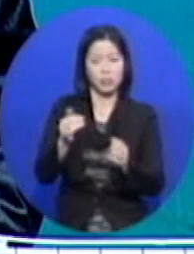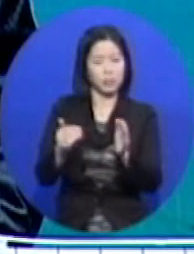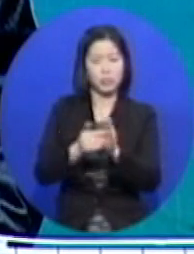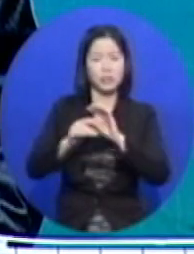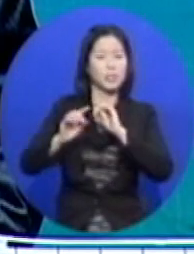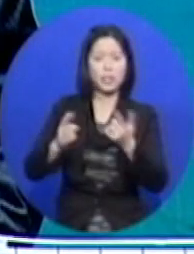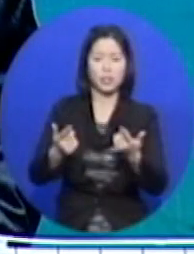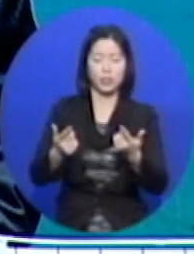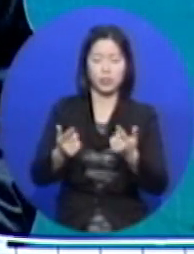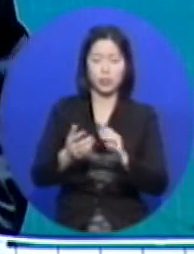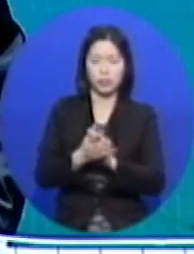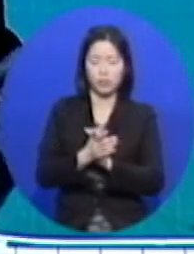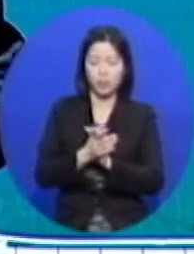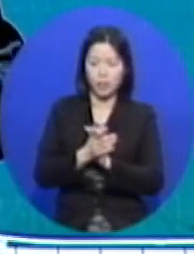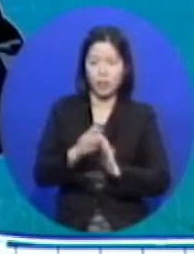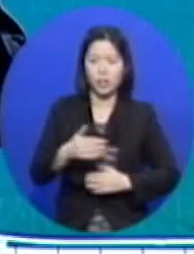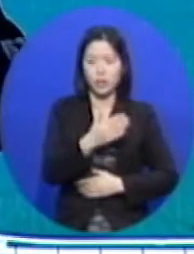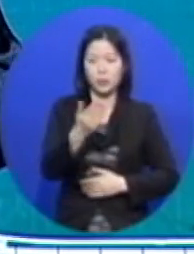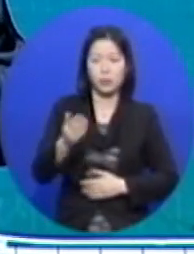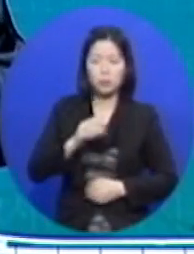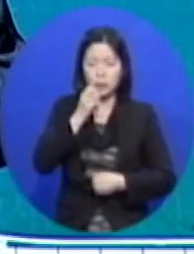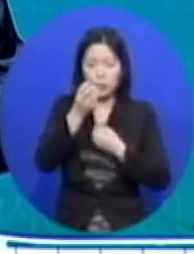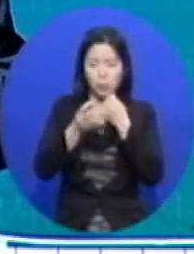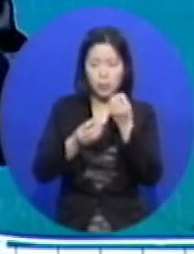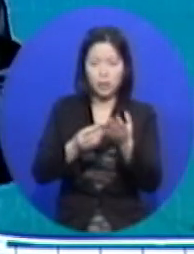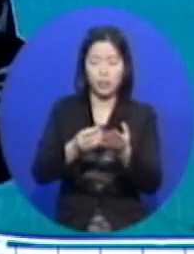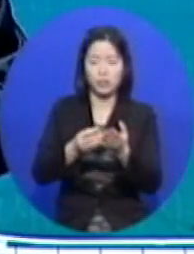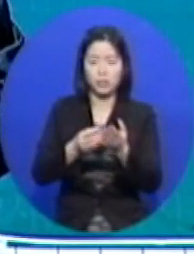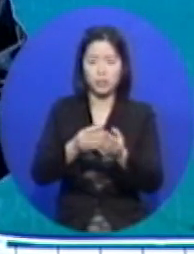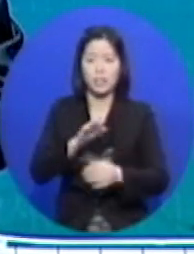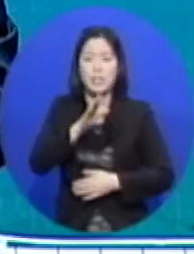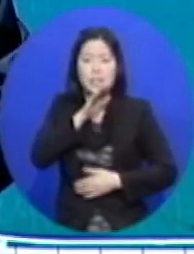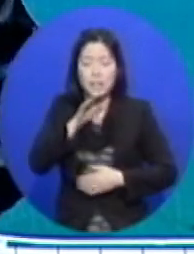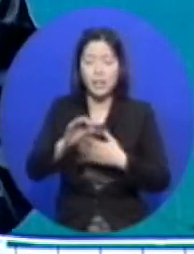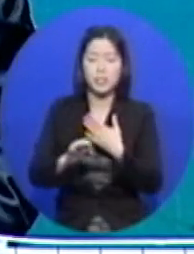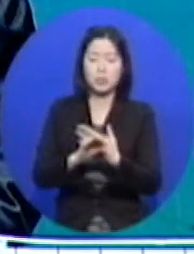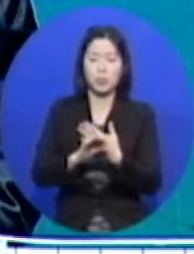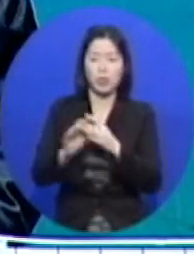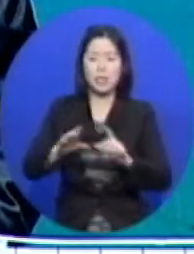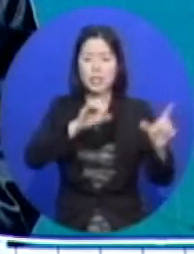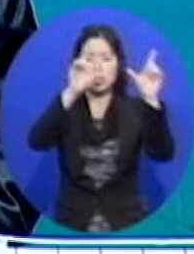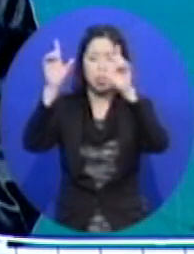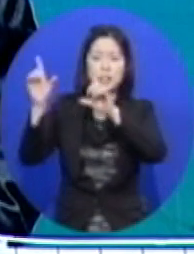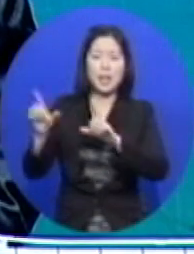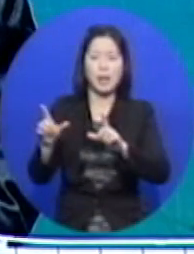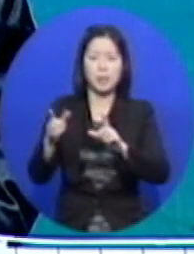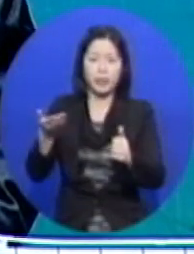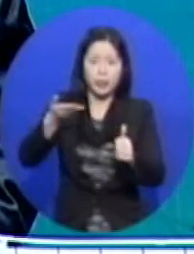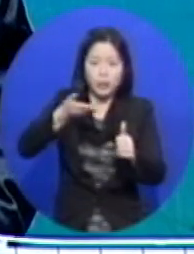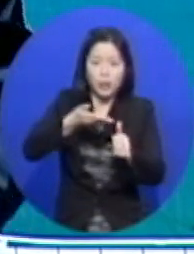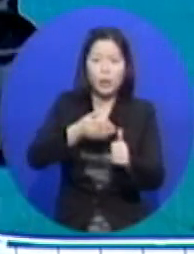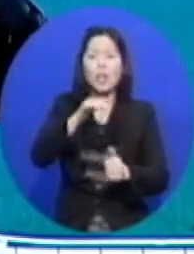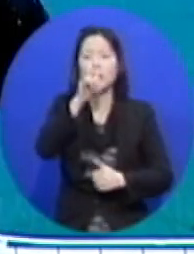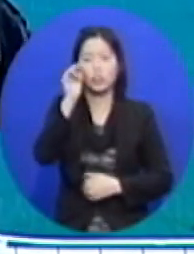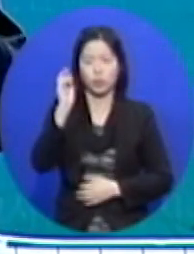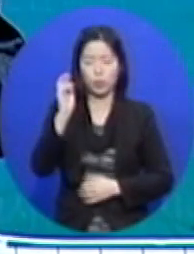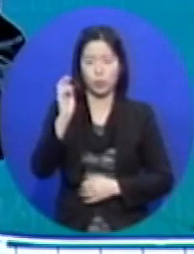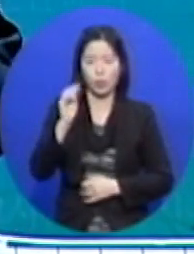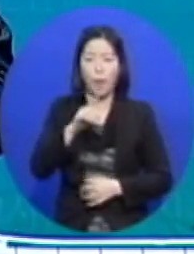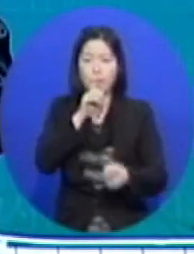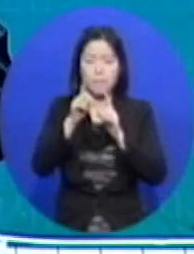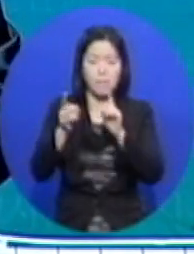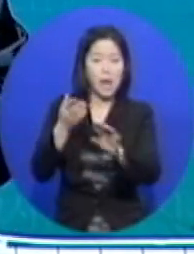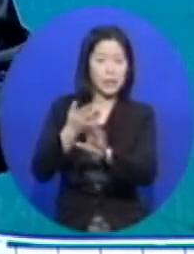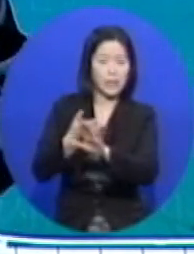거예요 여러분이 고백하는 게 사실이라면 반드시 삶의 역량이 있게 되어 있습니다 말 다르고